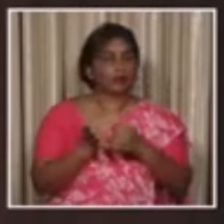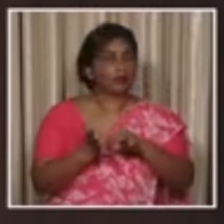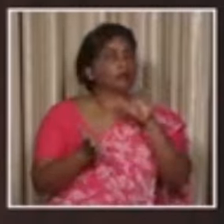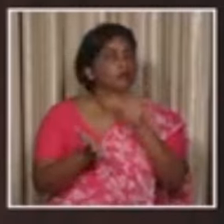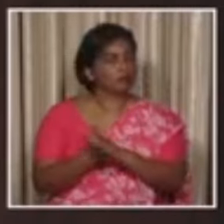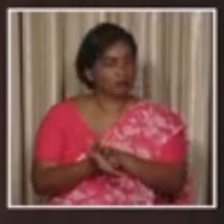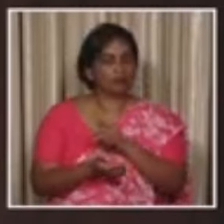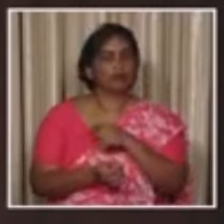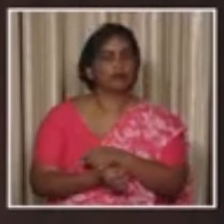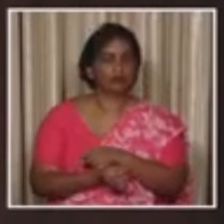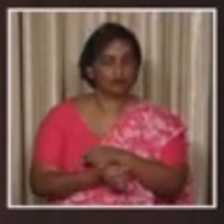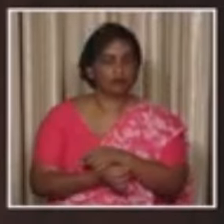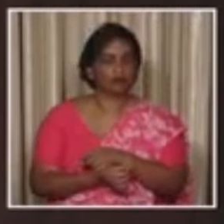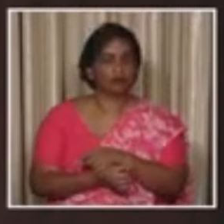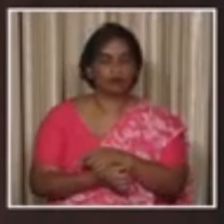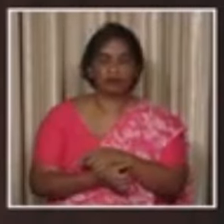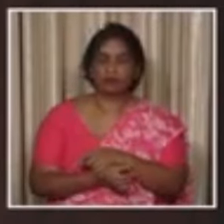කරන්න මේ